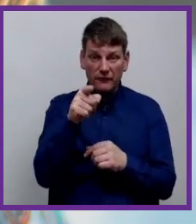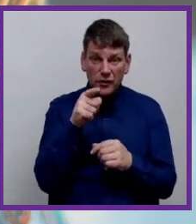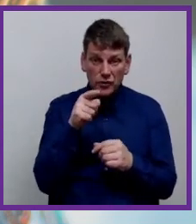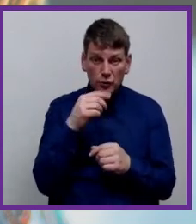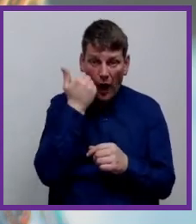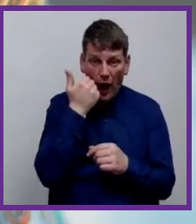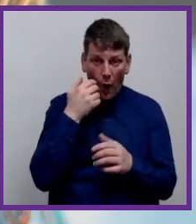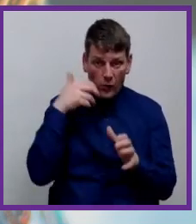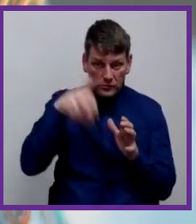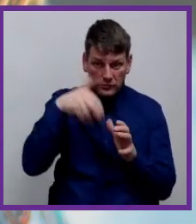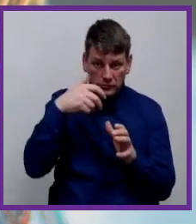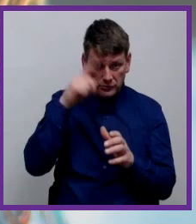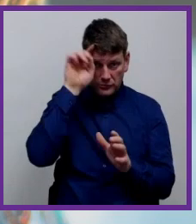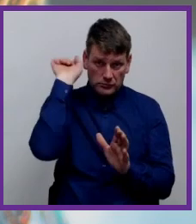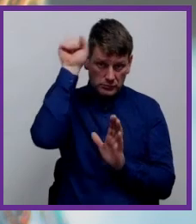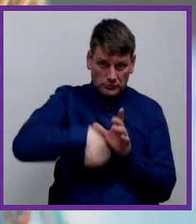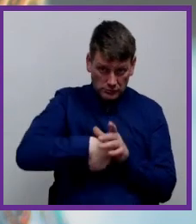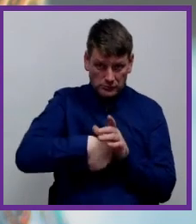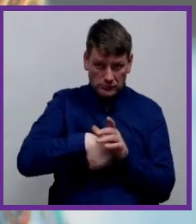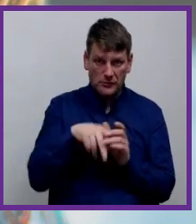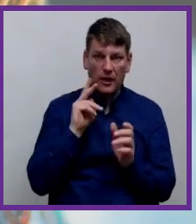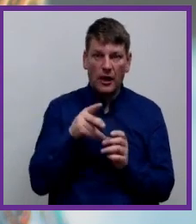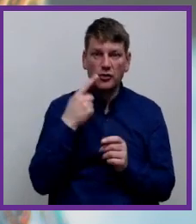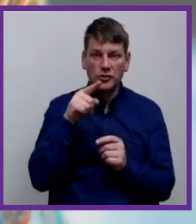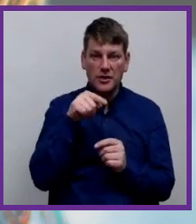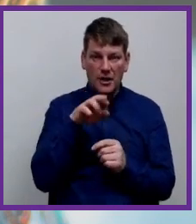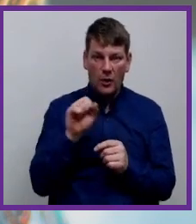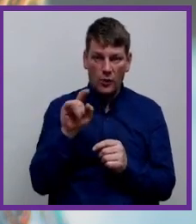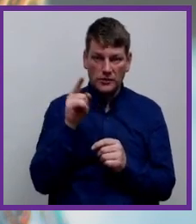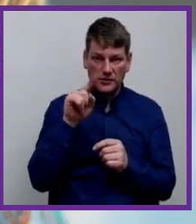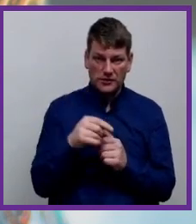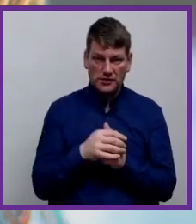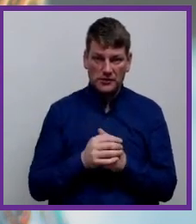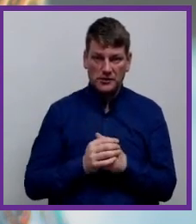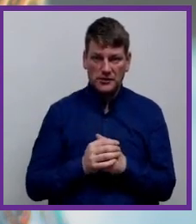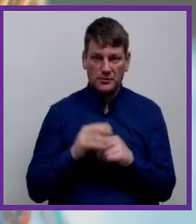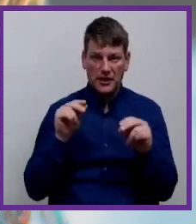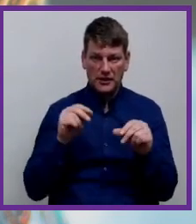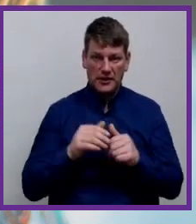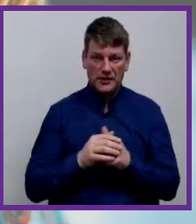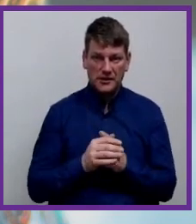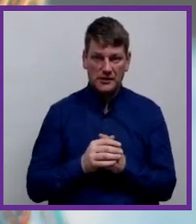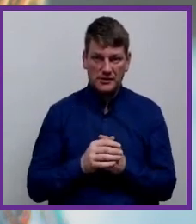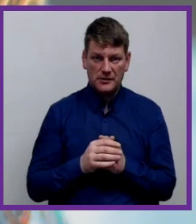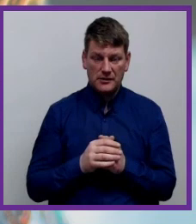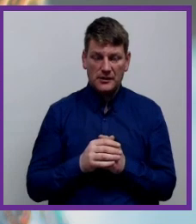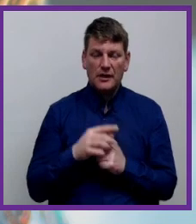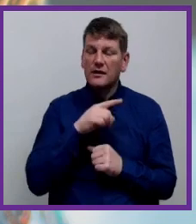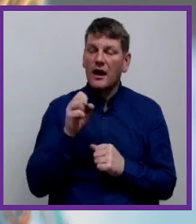un iebāstu galvu smiltīs kā štrausi, ja kurš tur bāž galvu smiltīs. Nu, tā